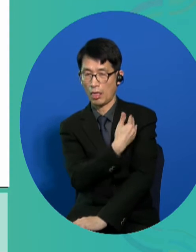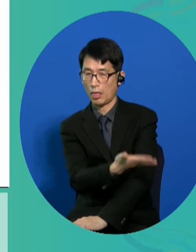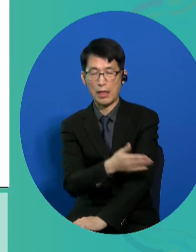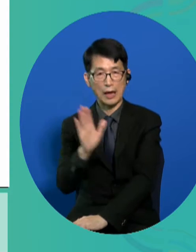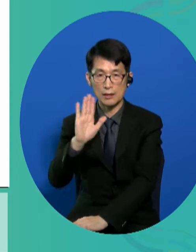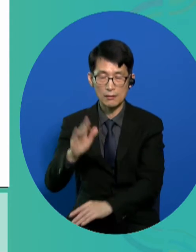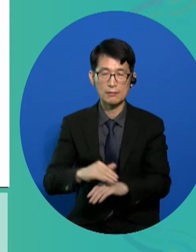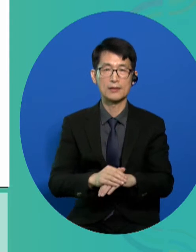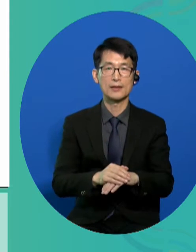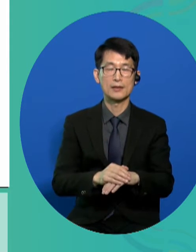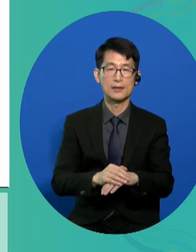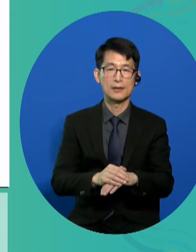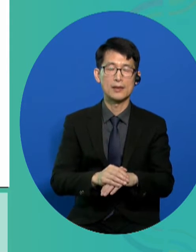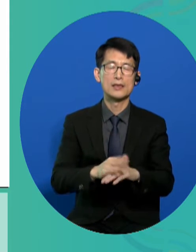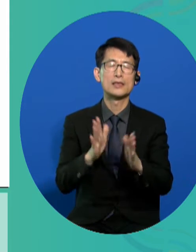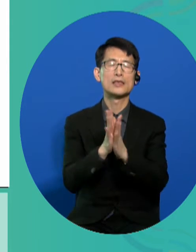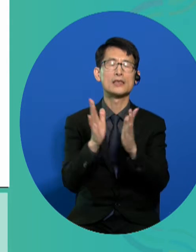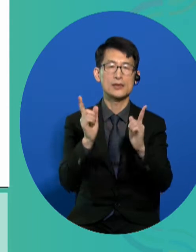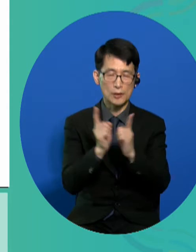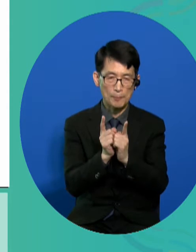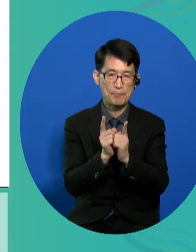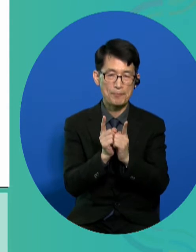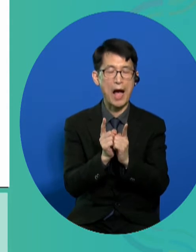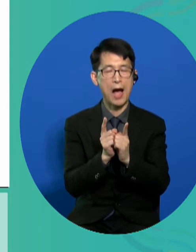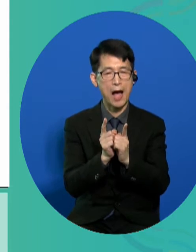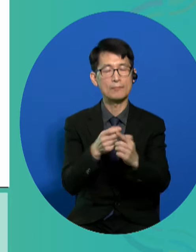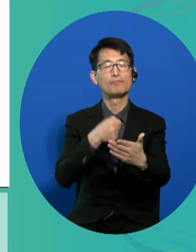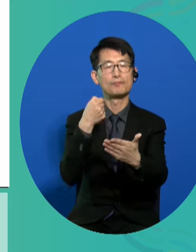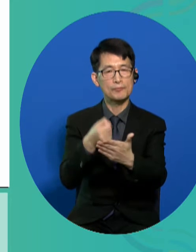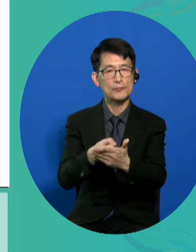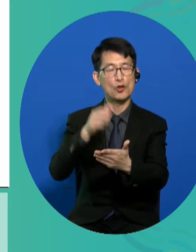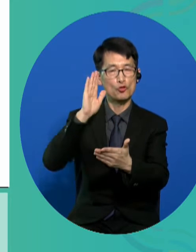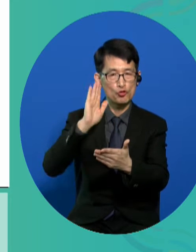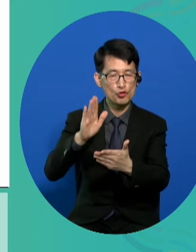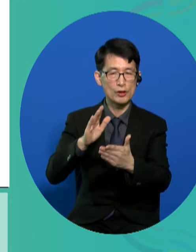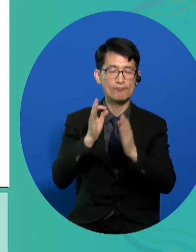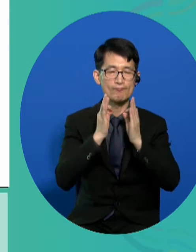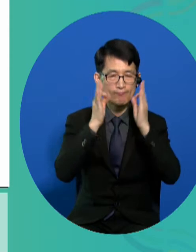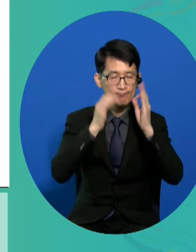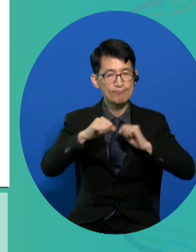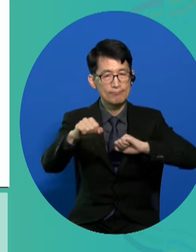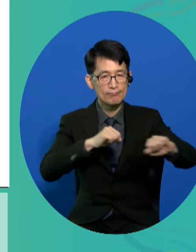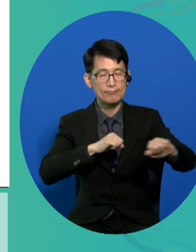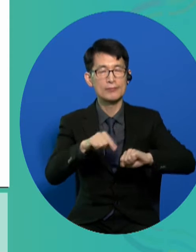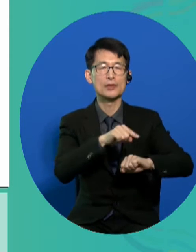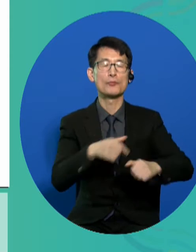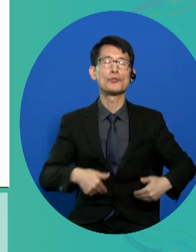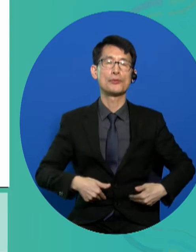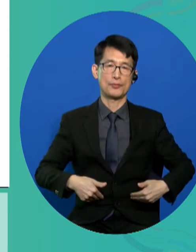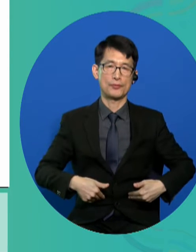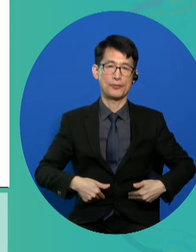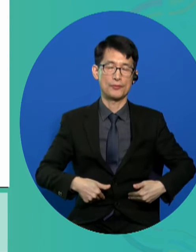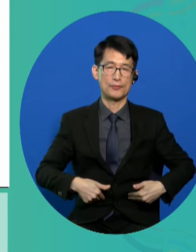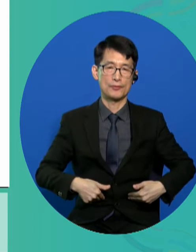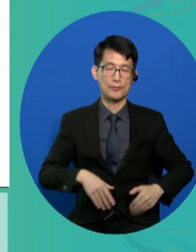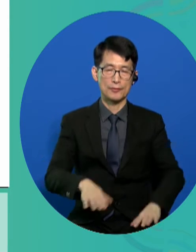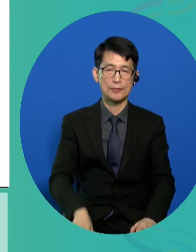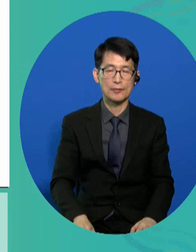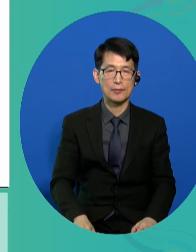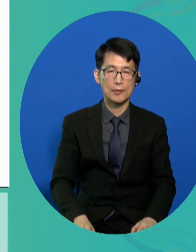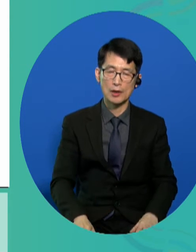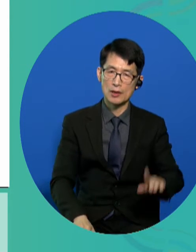하지만 시행을 하지 않는 것을 보게 된다는 것입니다. 일반적으로 이러한 각 접근성 정책 영역에서 1에서